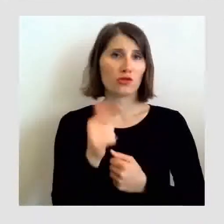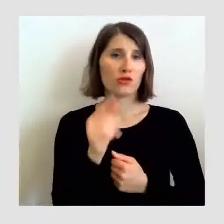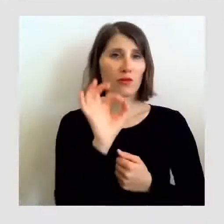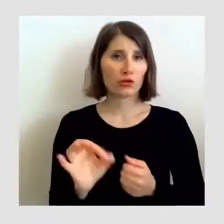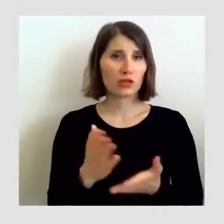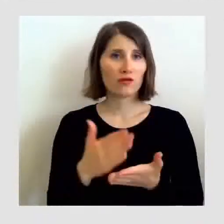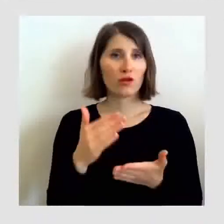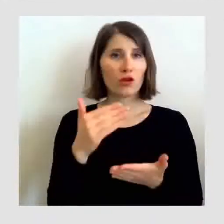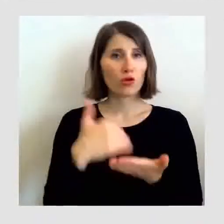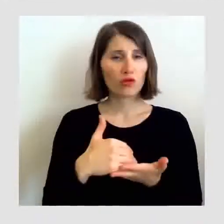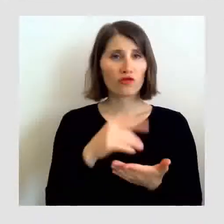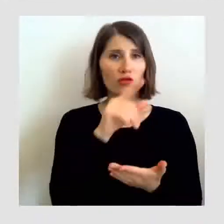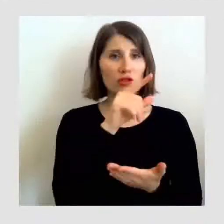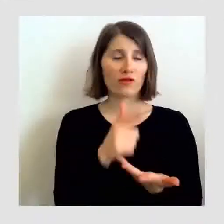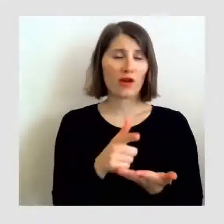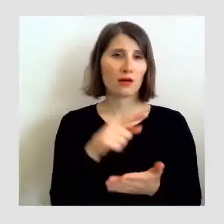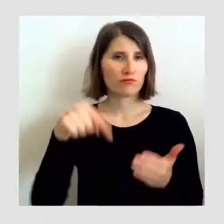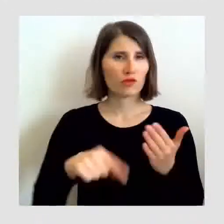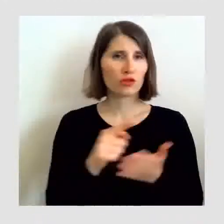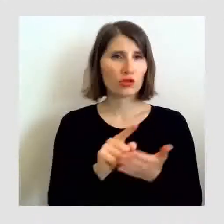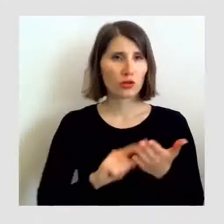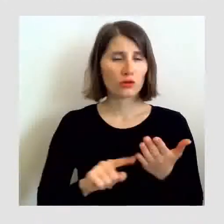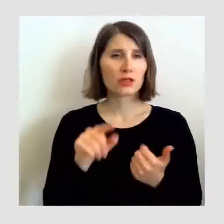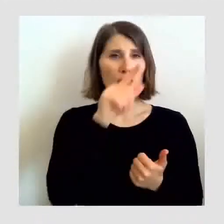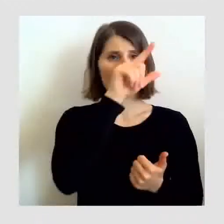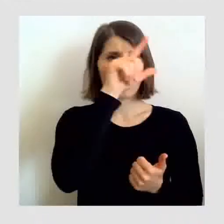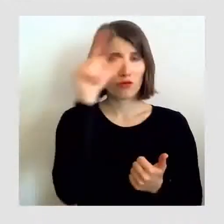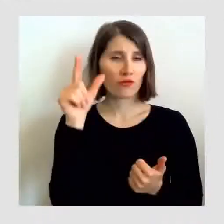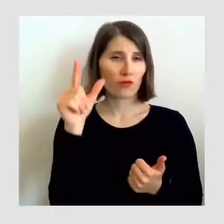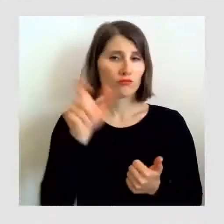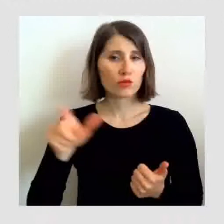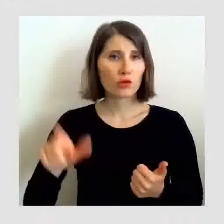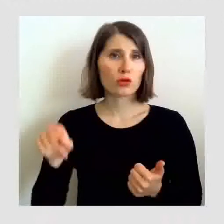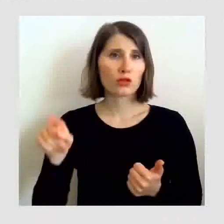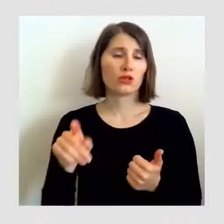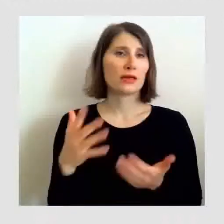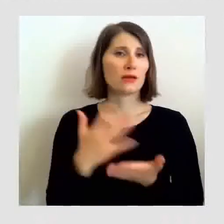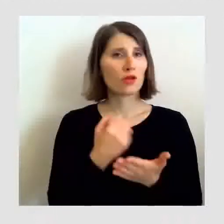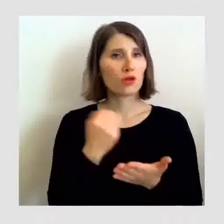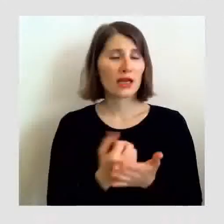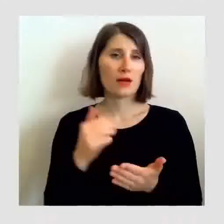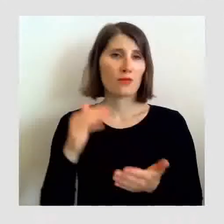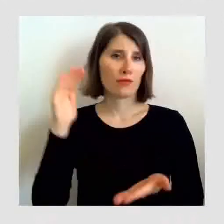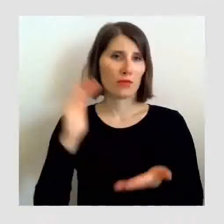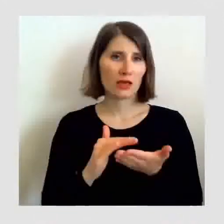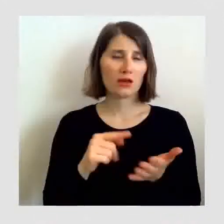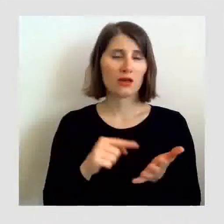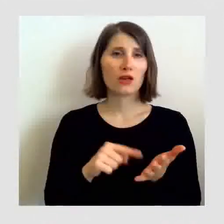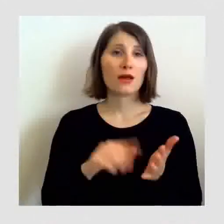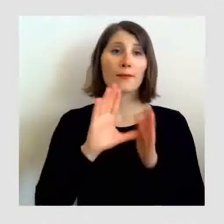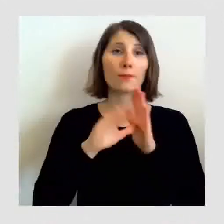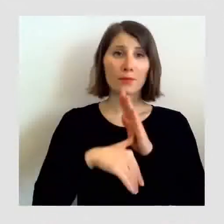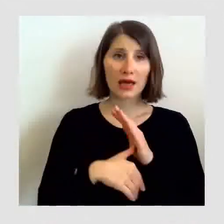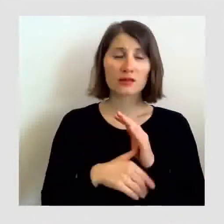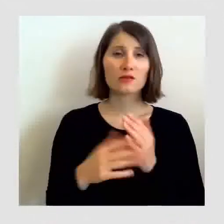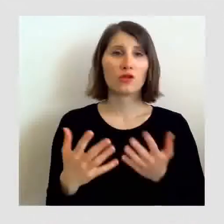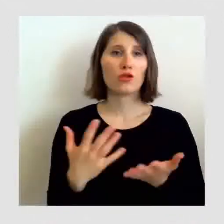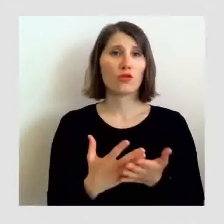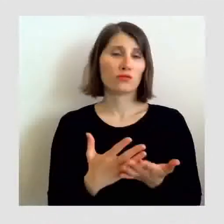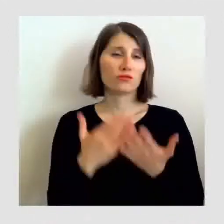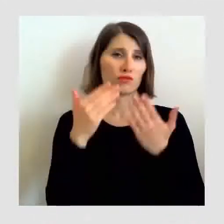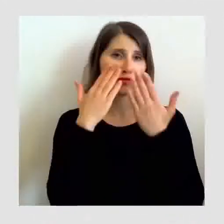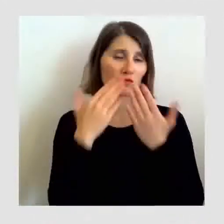województwa dolnośląskiego mieszka na obszarze, które jest poniżej średniej unijnej 75%. To nam jasno wskazuje, iż alokacja województwa dolnośląskiego powinna